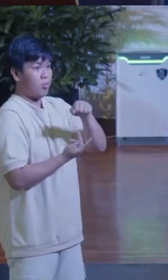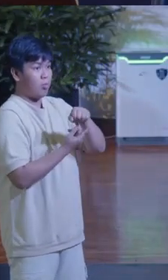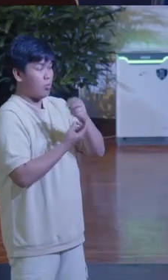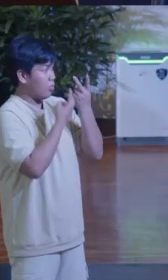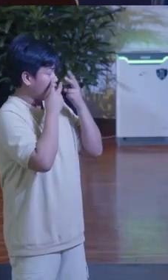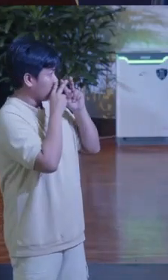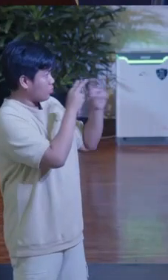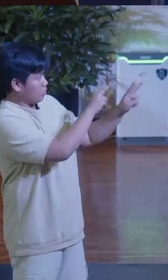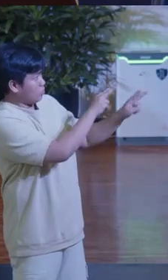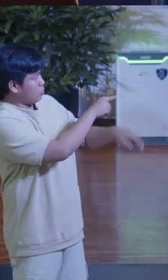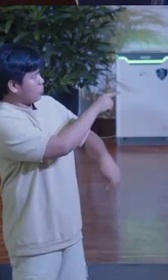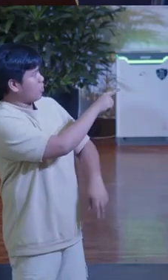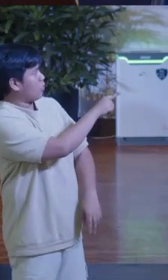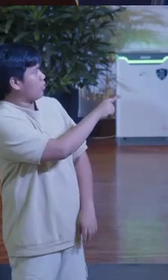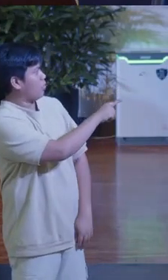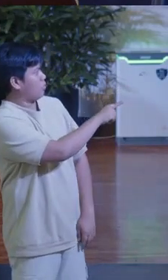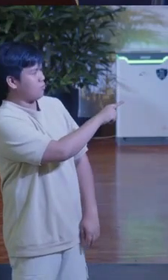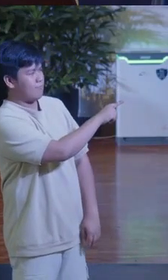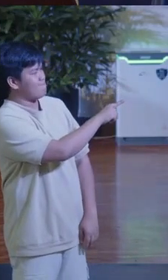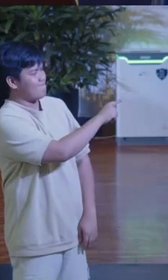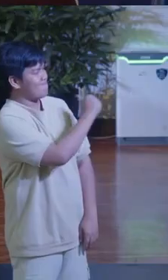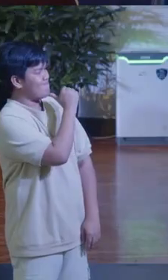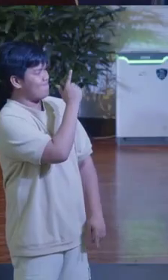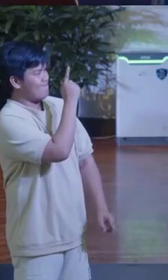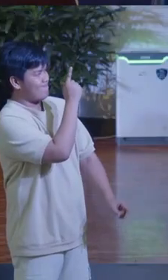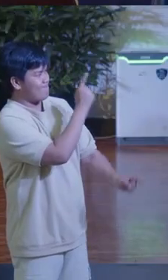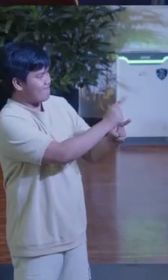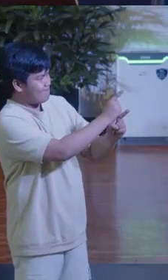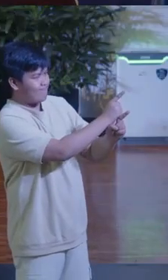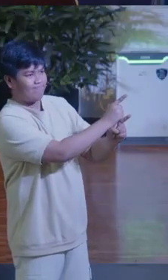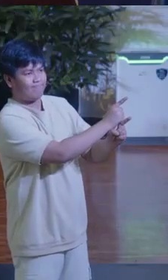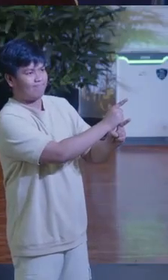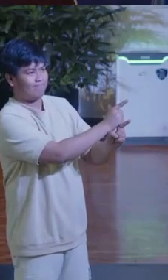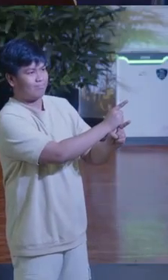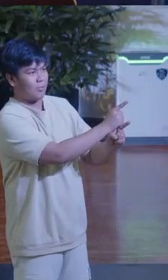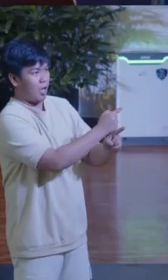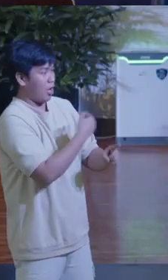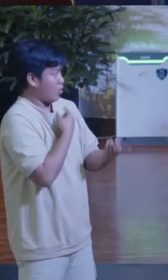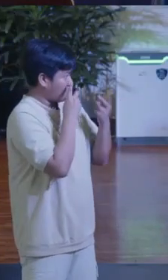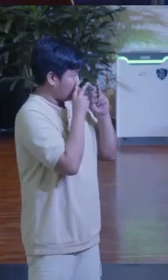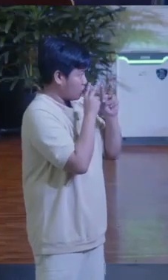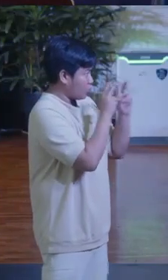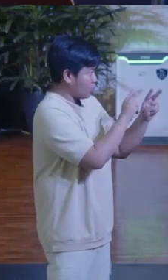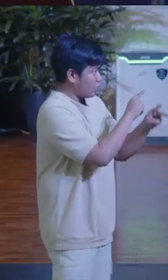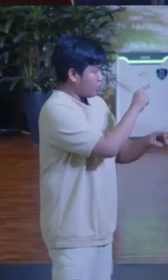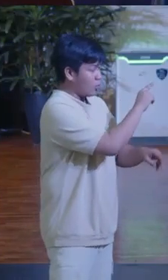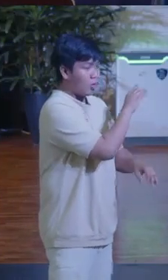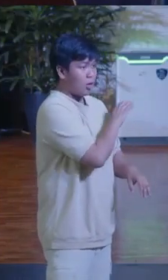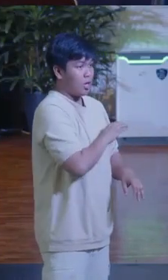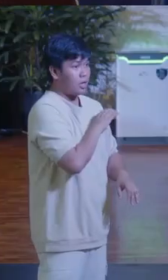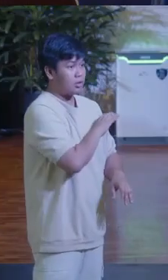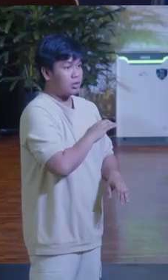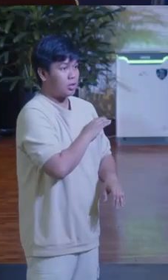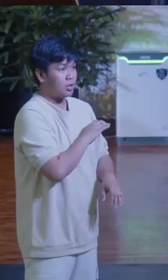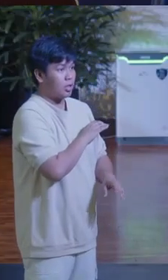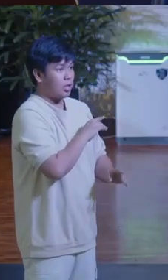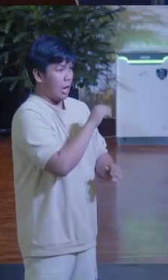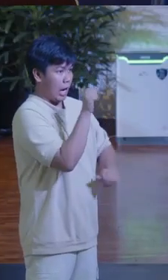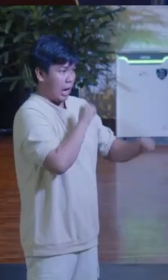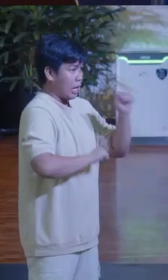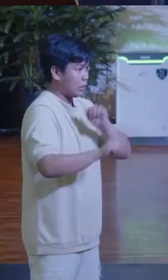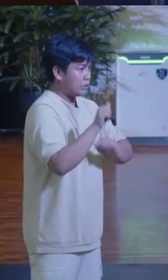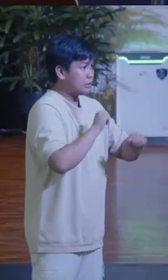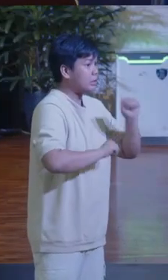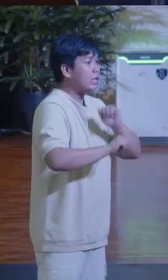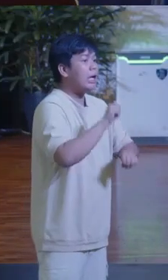pero ako, sabi niya, when I saw that their conduct was not in step